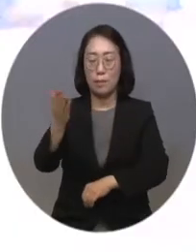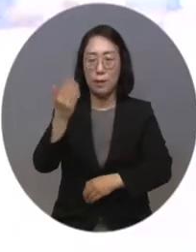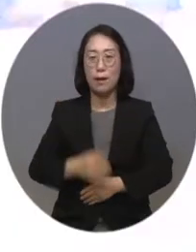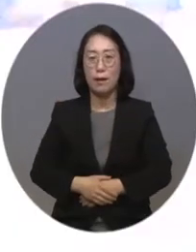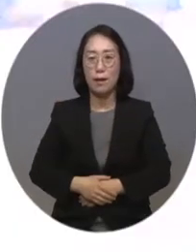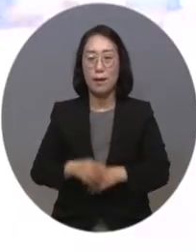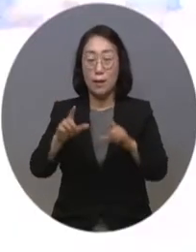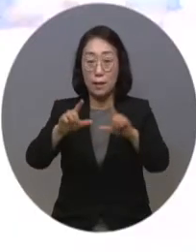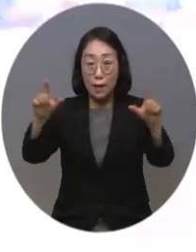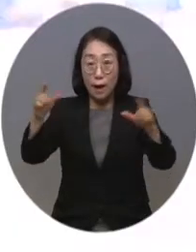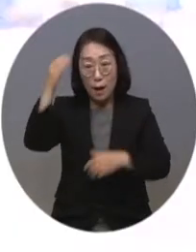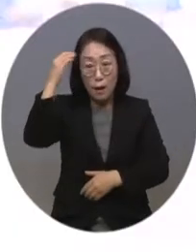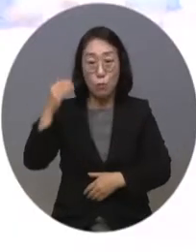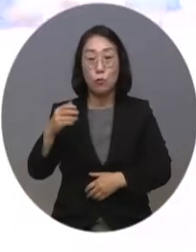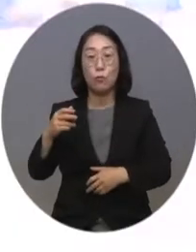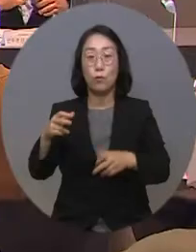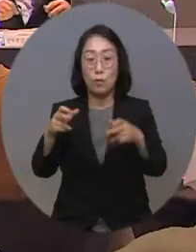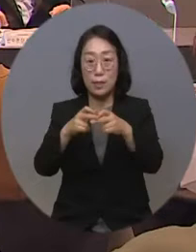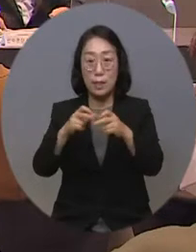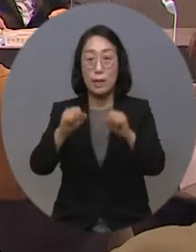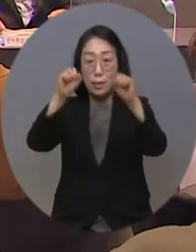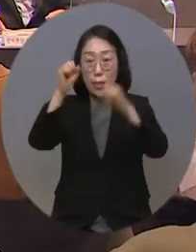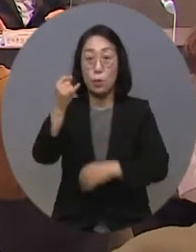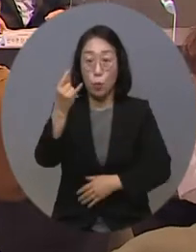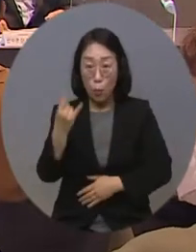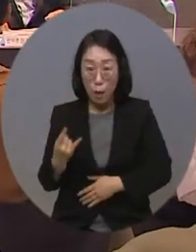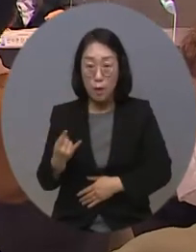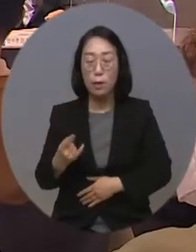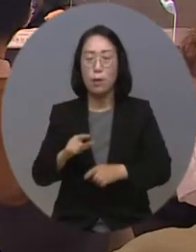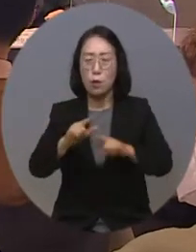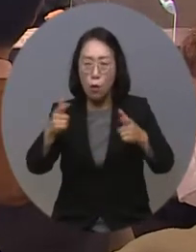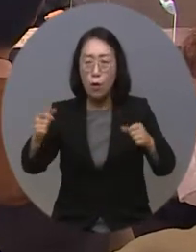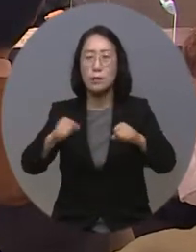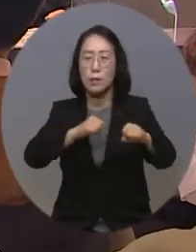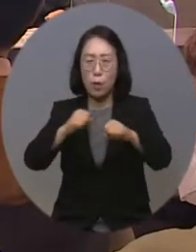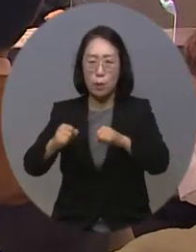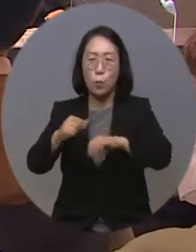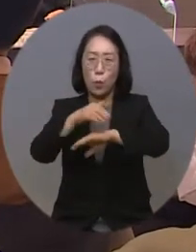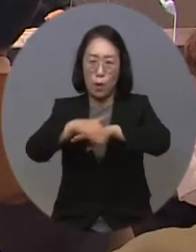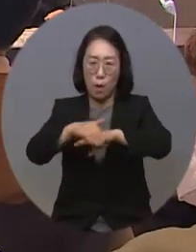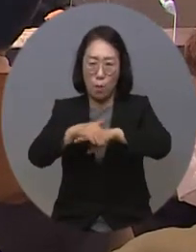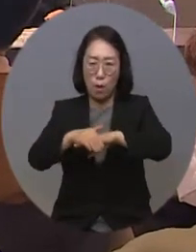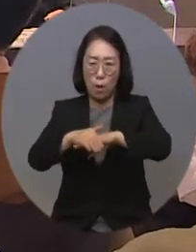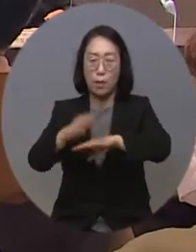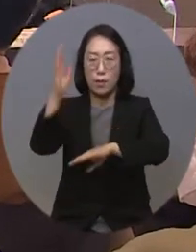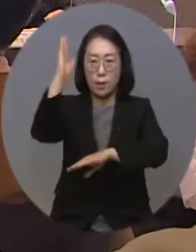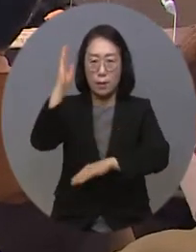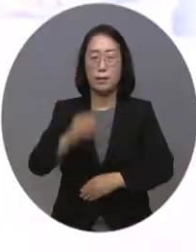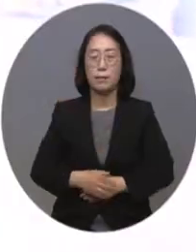이날 대한장애인체육회는 캠페인을 위한 다양한 움직임에 나서겠다는 뜻을 밝혔습니다.